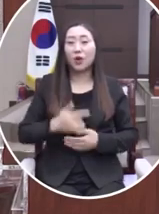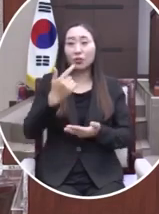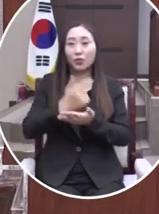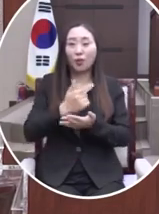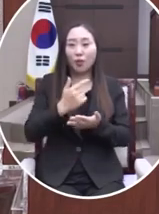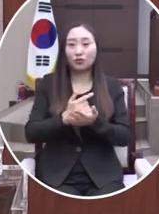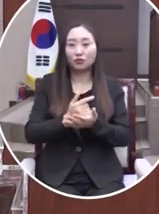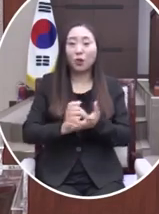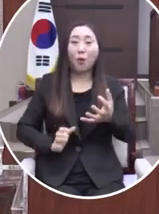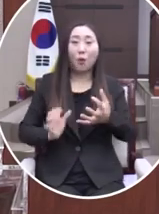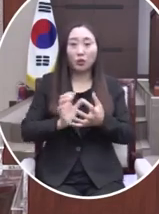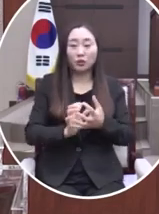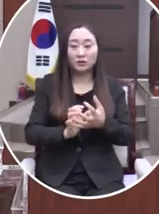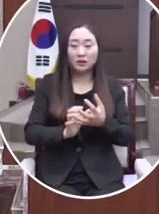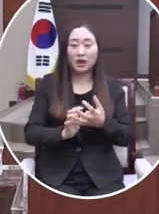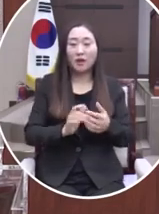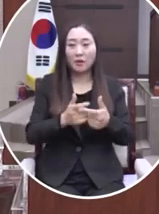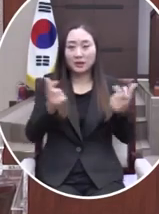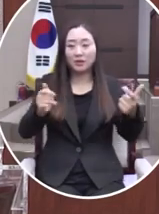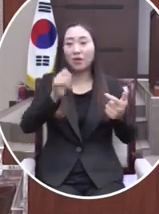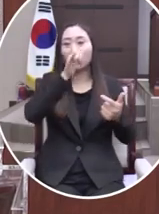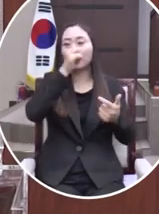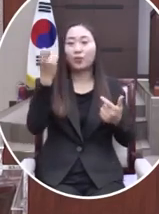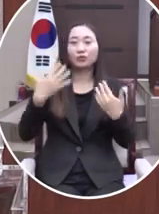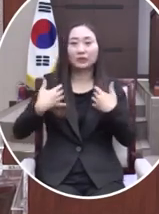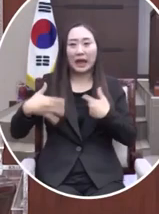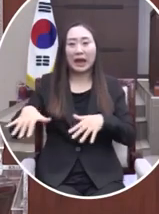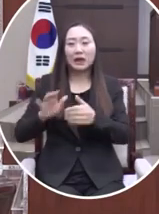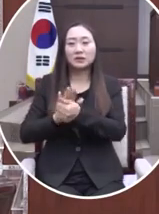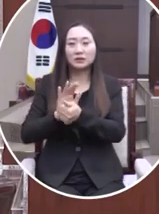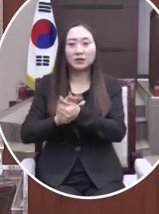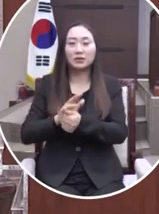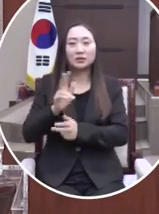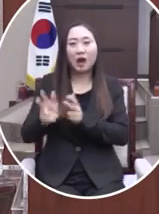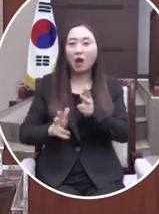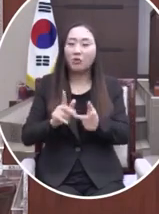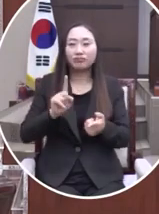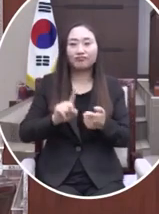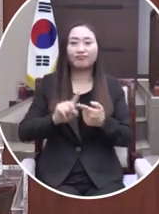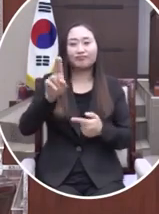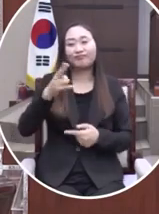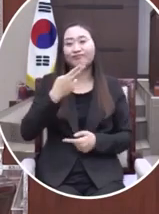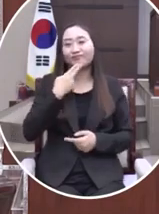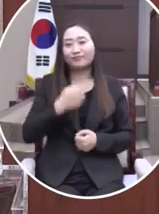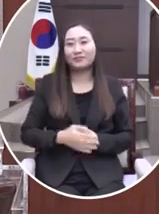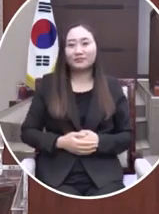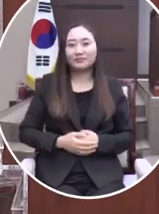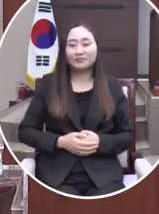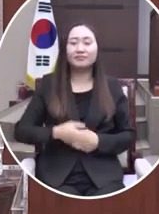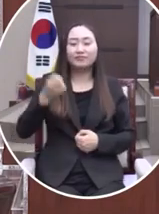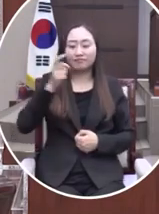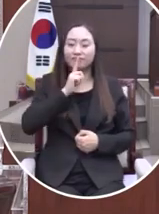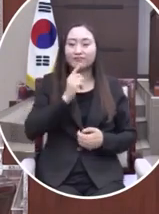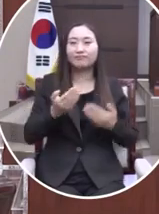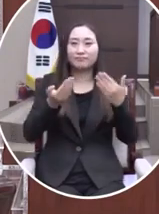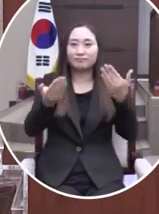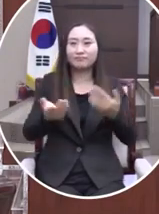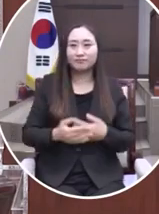공동체 활성화 및 취약계층 지원 사업은 전무하다시피 합니다. 다시 한번 강조